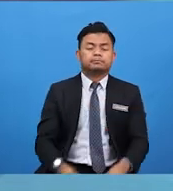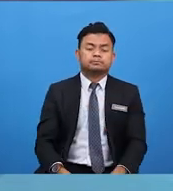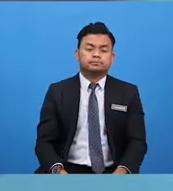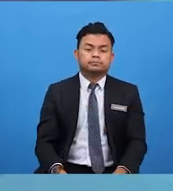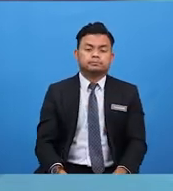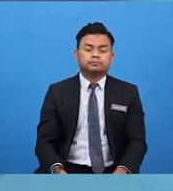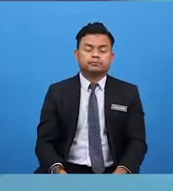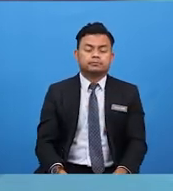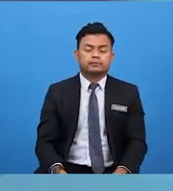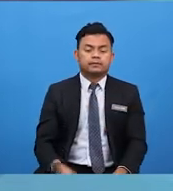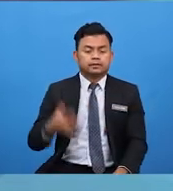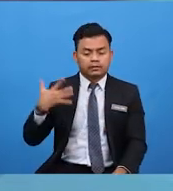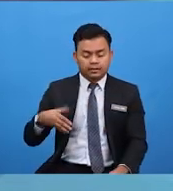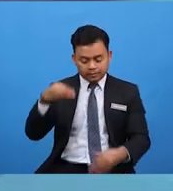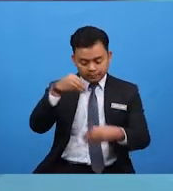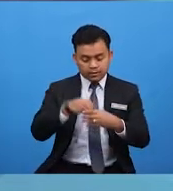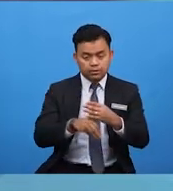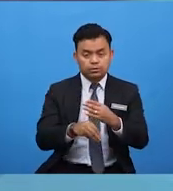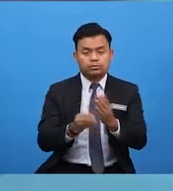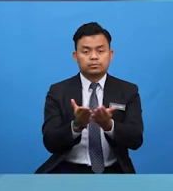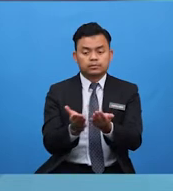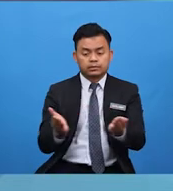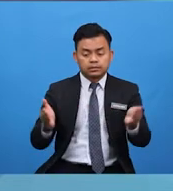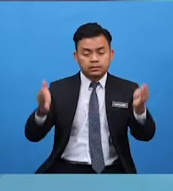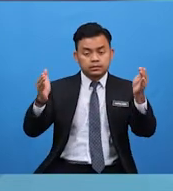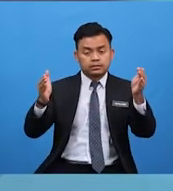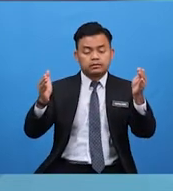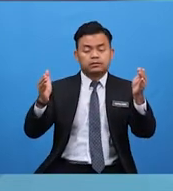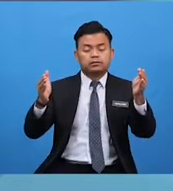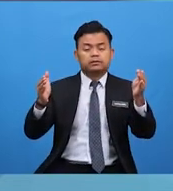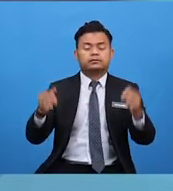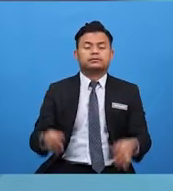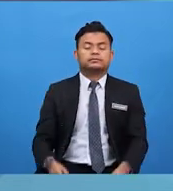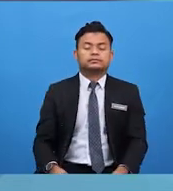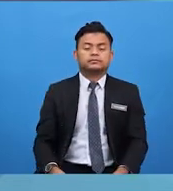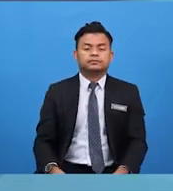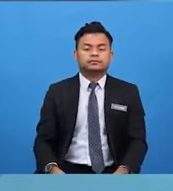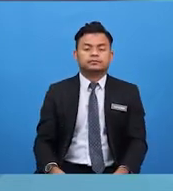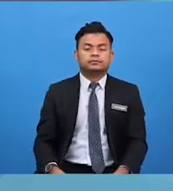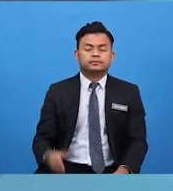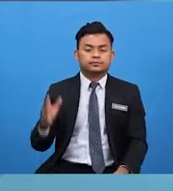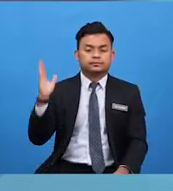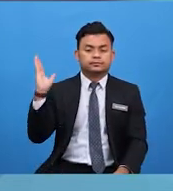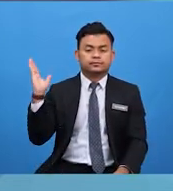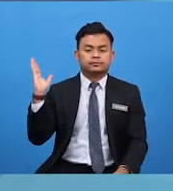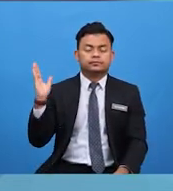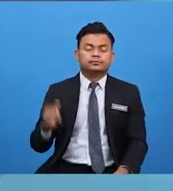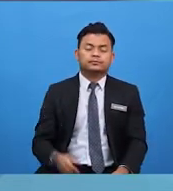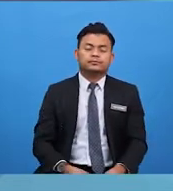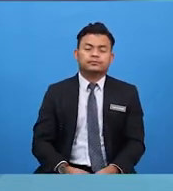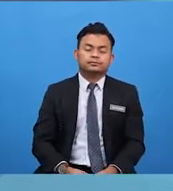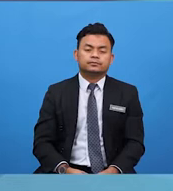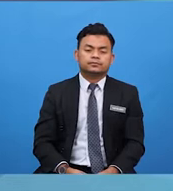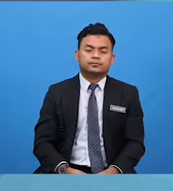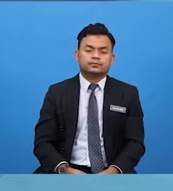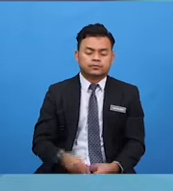Teknik rendaman, kain dimasukkan ke dalam bekas takungan yang mengandungi larutan sodium silikat.